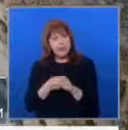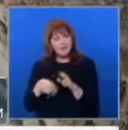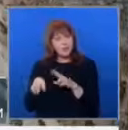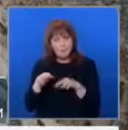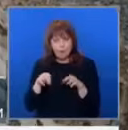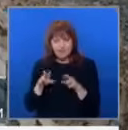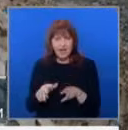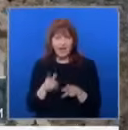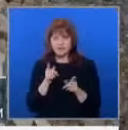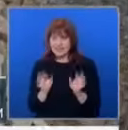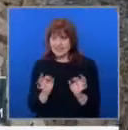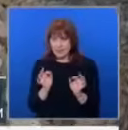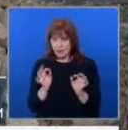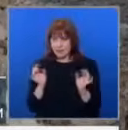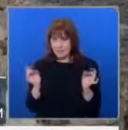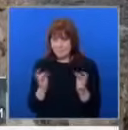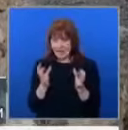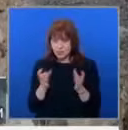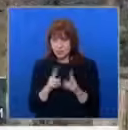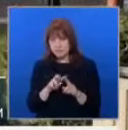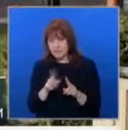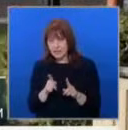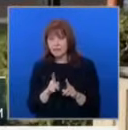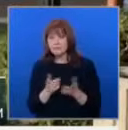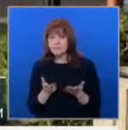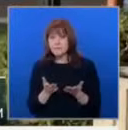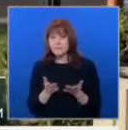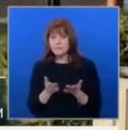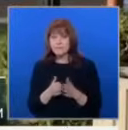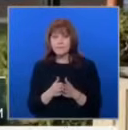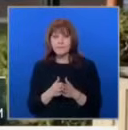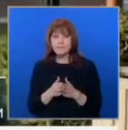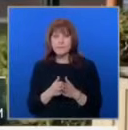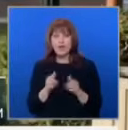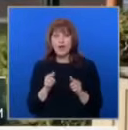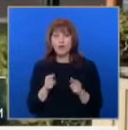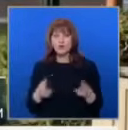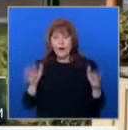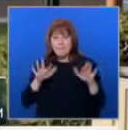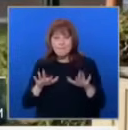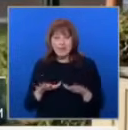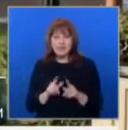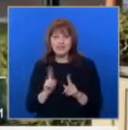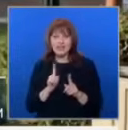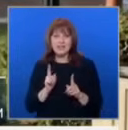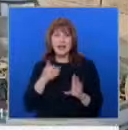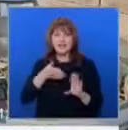са сериозни майсторите, защото в крайна сметка от това бедствие не трябва да влизат в друго бедствие хората. За